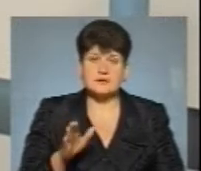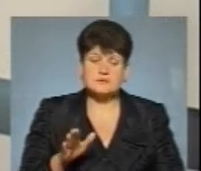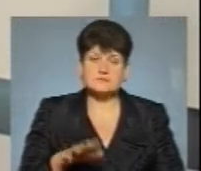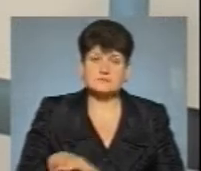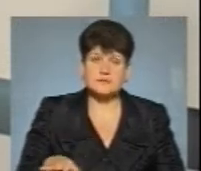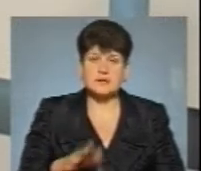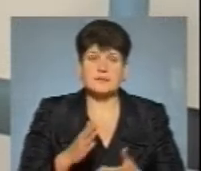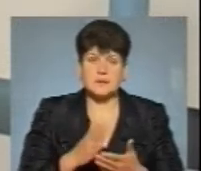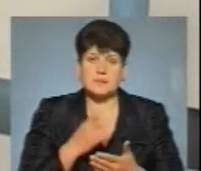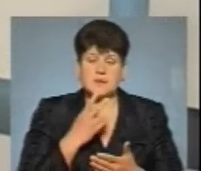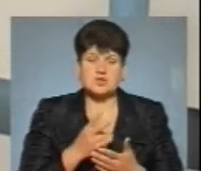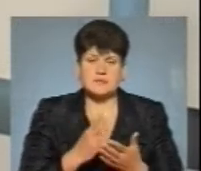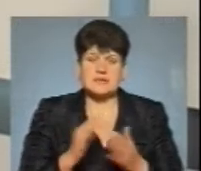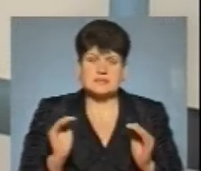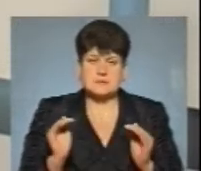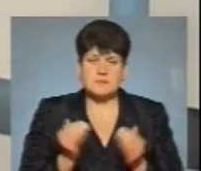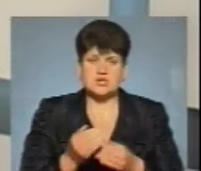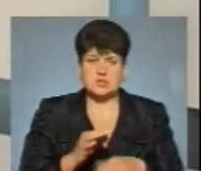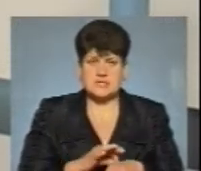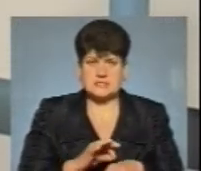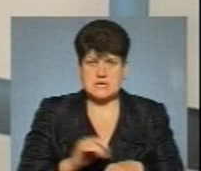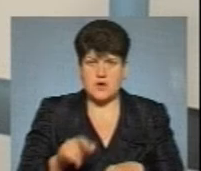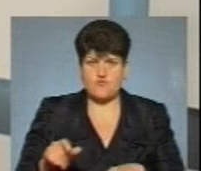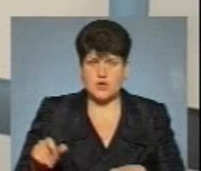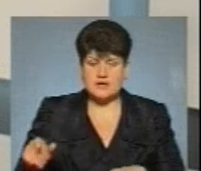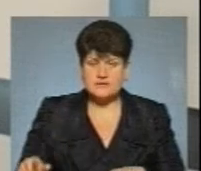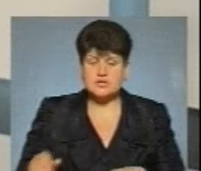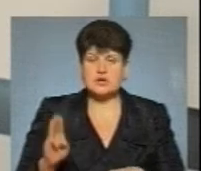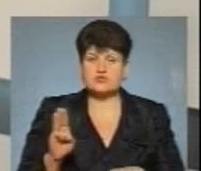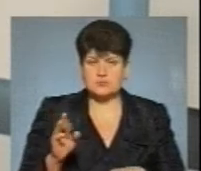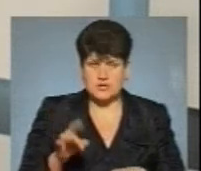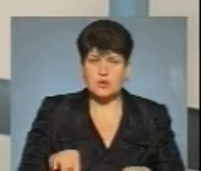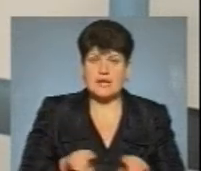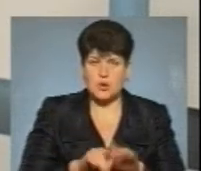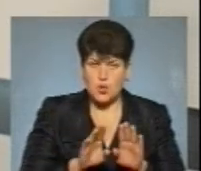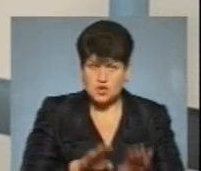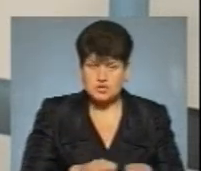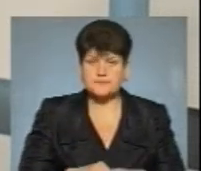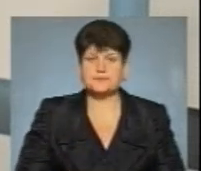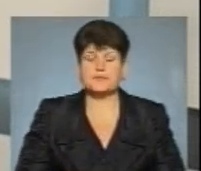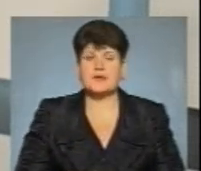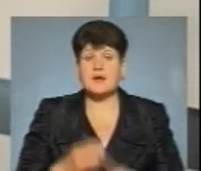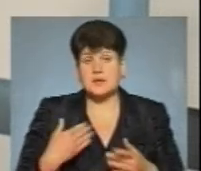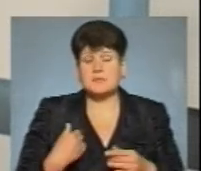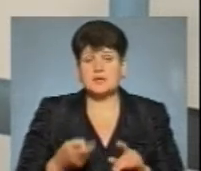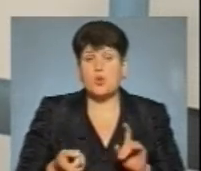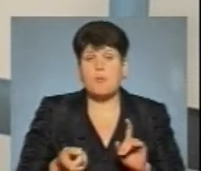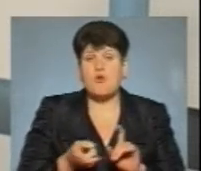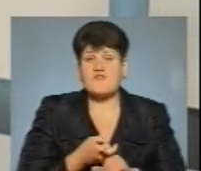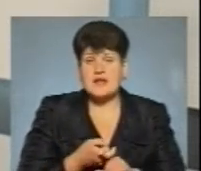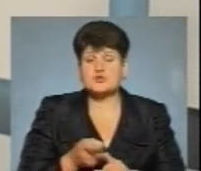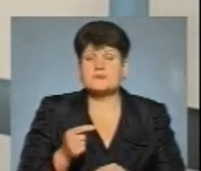йде зменшення кількості захворівших, от, і Шумський район також. Але ми то пов'язуємо